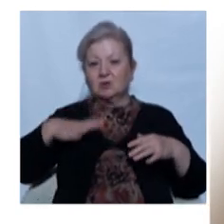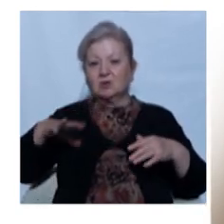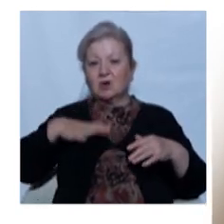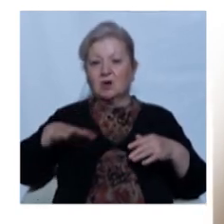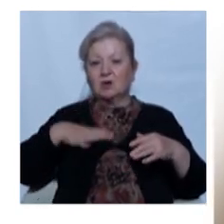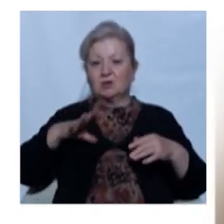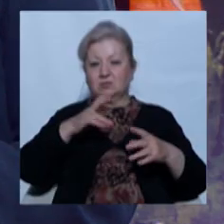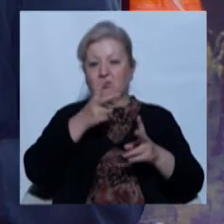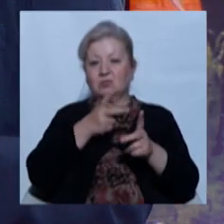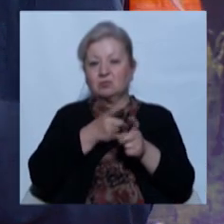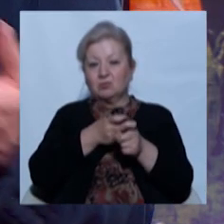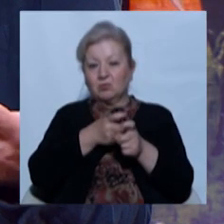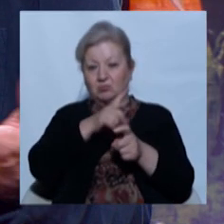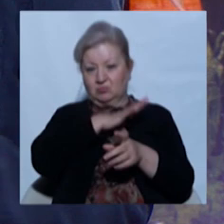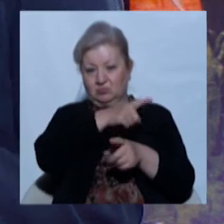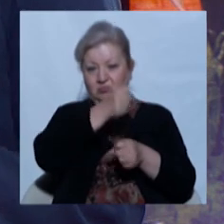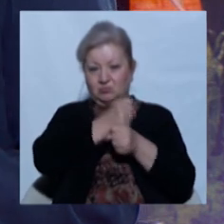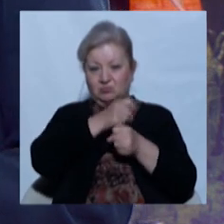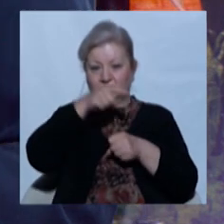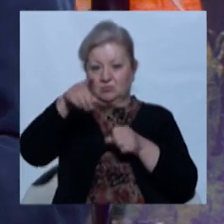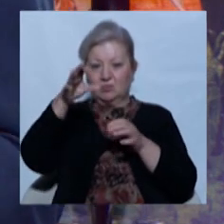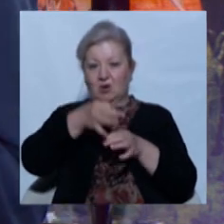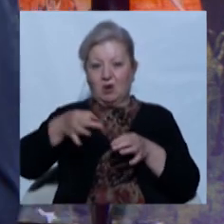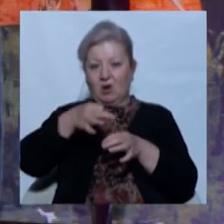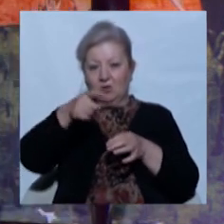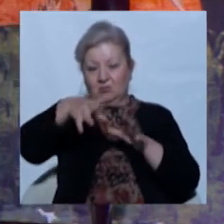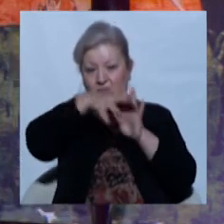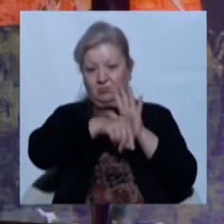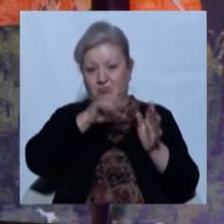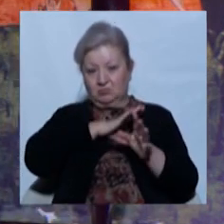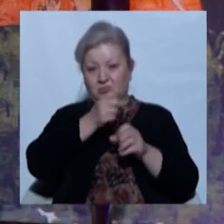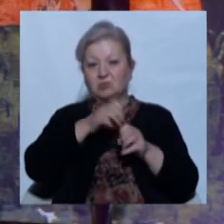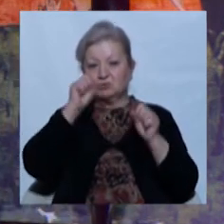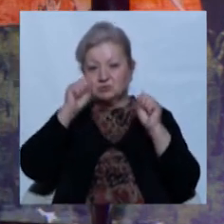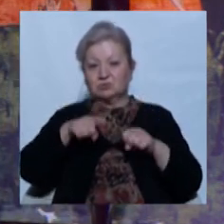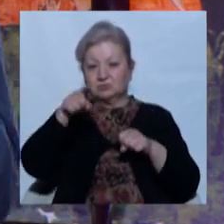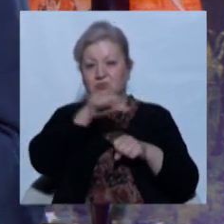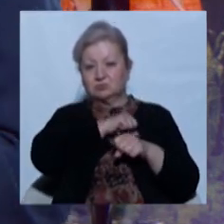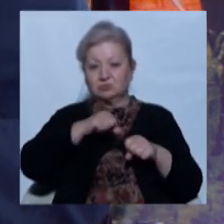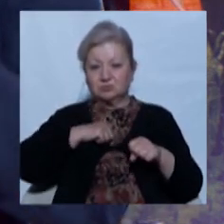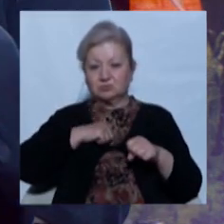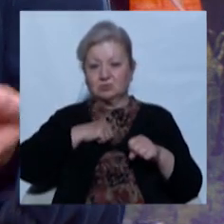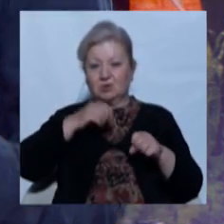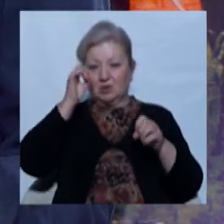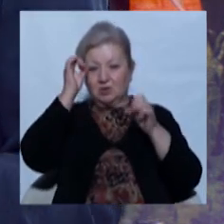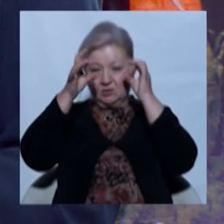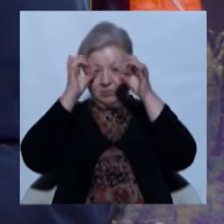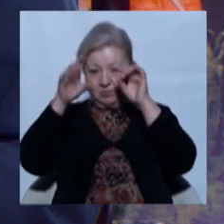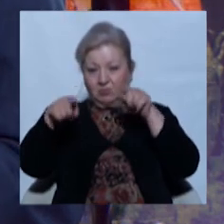თოფი მზადდებოდა მაჭახელას რაიონში და თქვა შეგიძლია თქვენ ინფორმაციაც კი მოიძიოთ, არსებობს დოკუმენტური